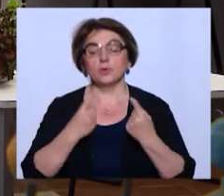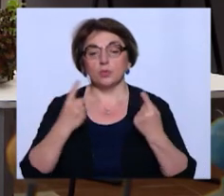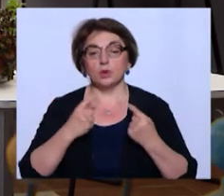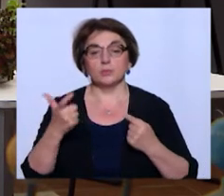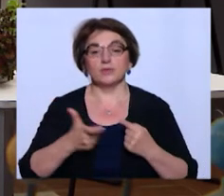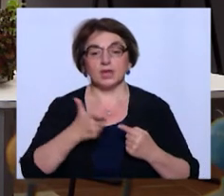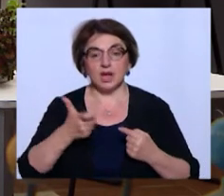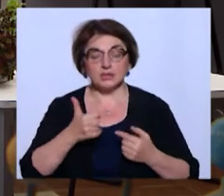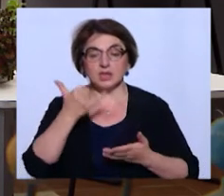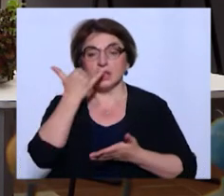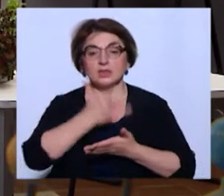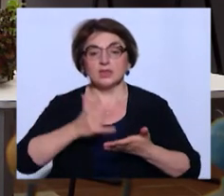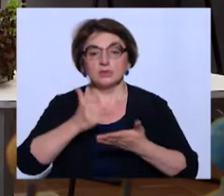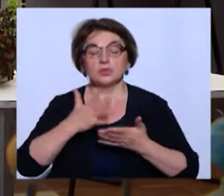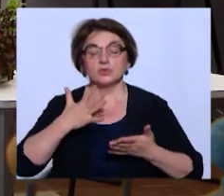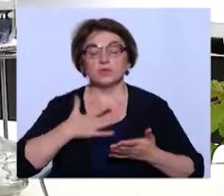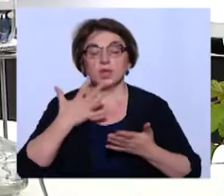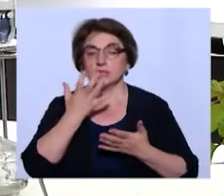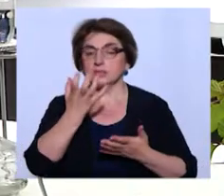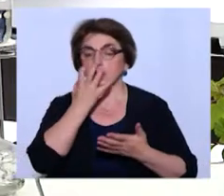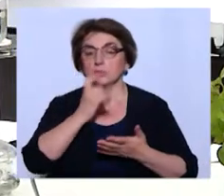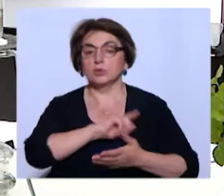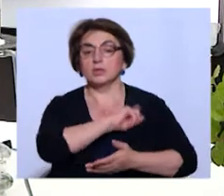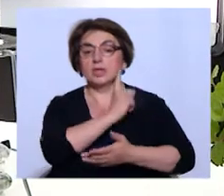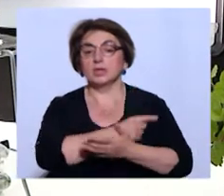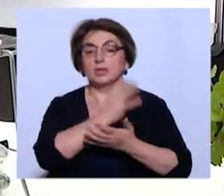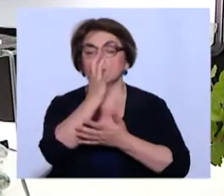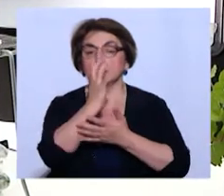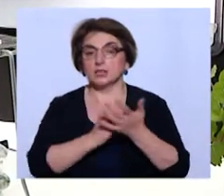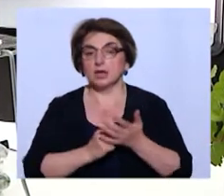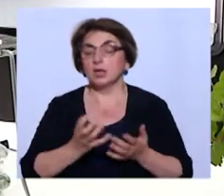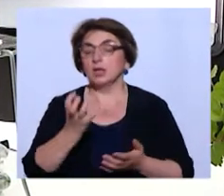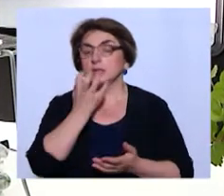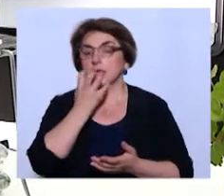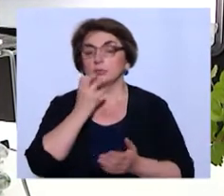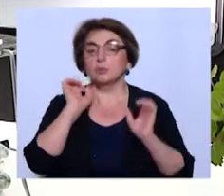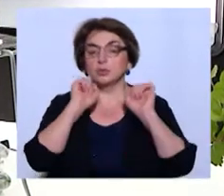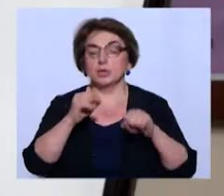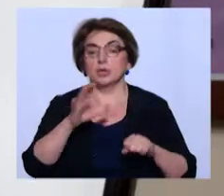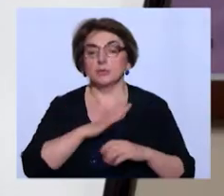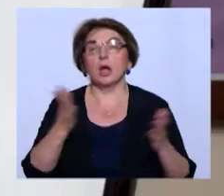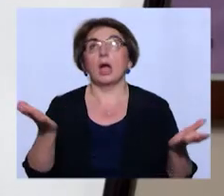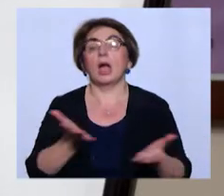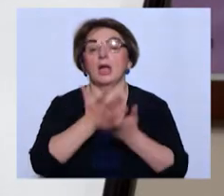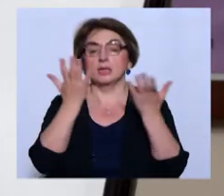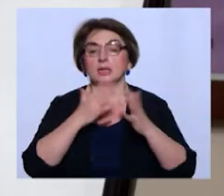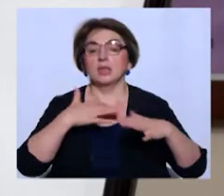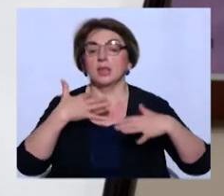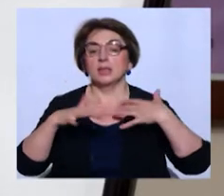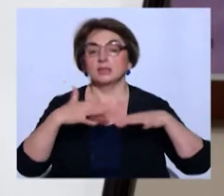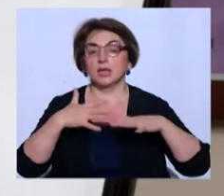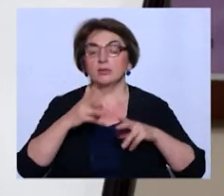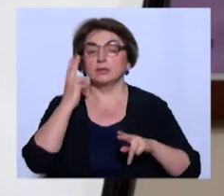ჩვენი სათბობის ენერგიის წყაროები. მოდით შევხედოთ, სათბობი შეიძლება იყოს აირადი, თხევადი ან